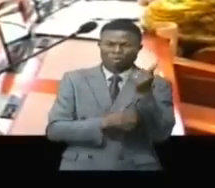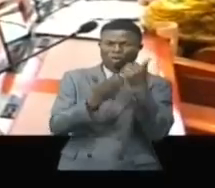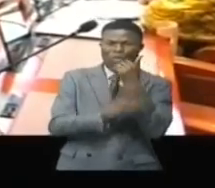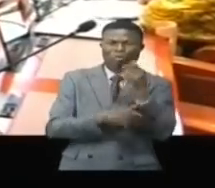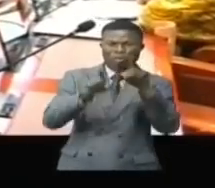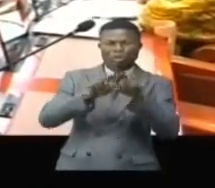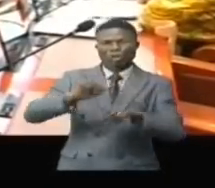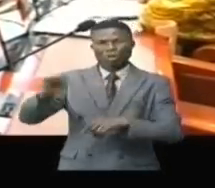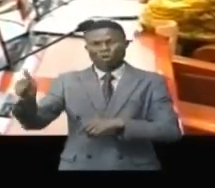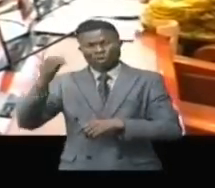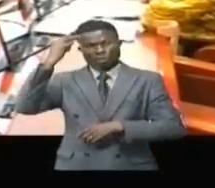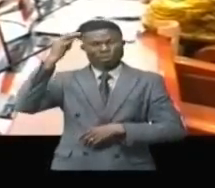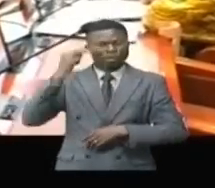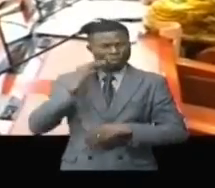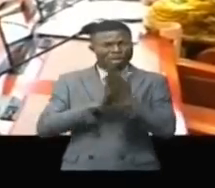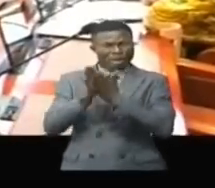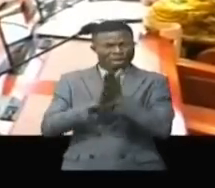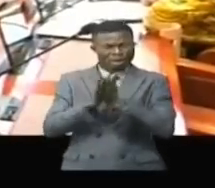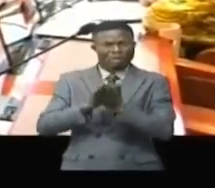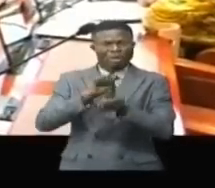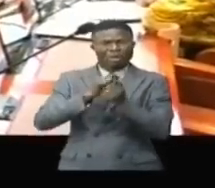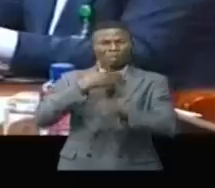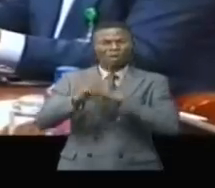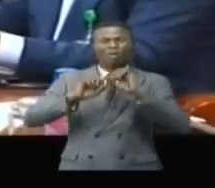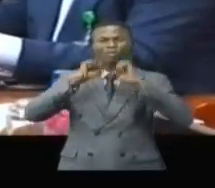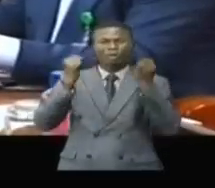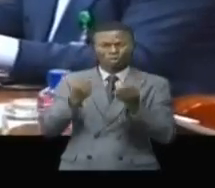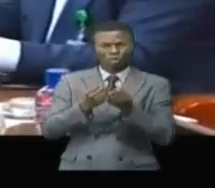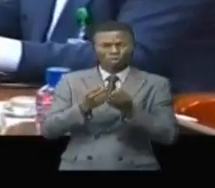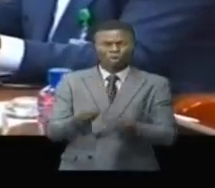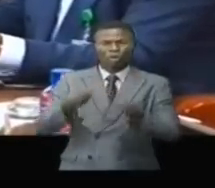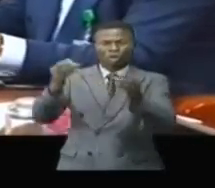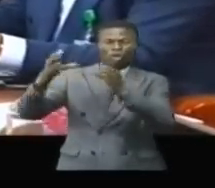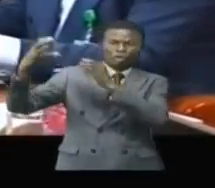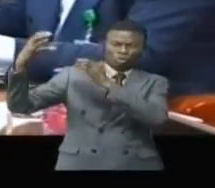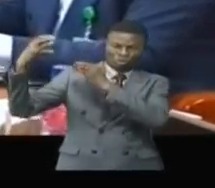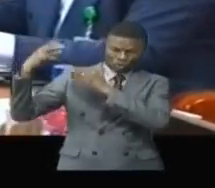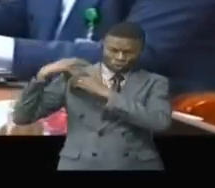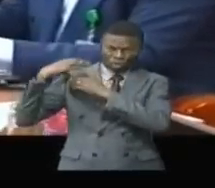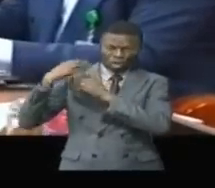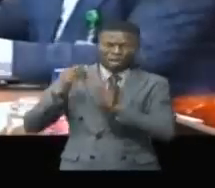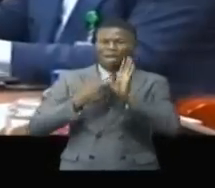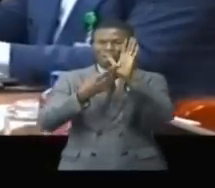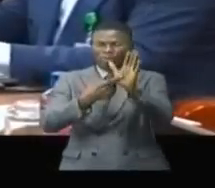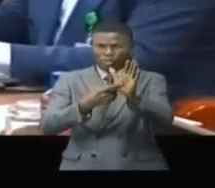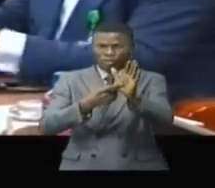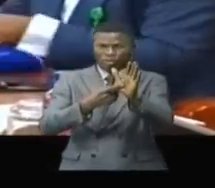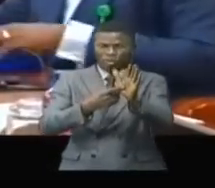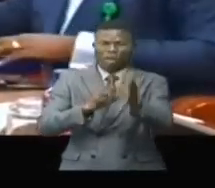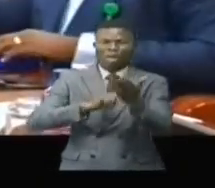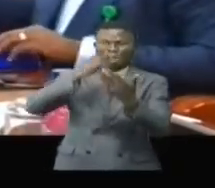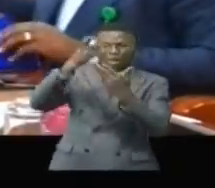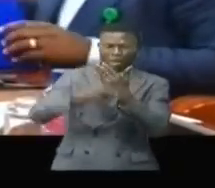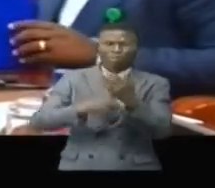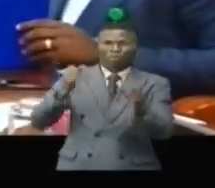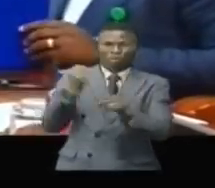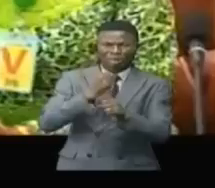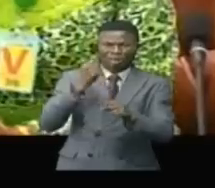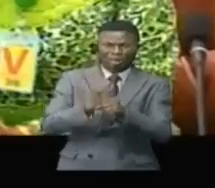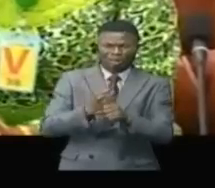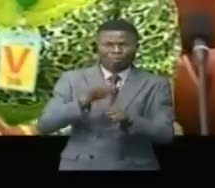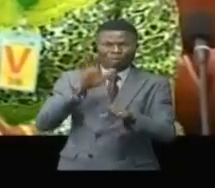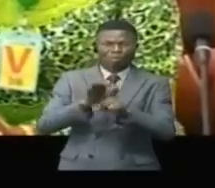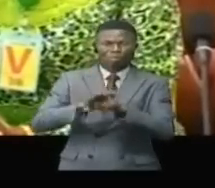que les autres ministres concernés par la question, ont été chargés de présenter un chronogramme de travail sur ces